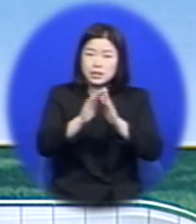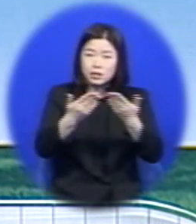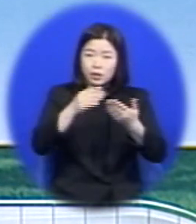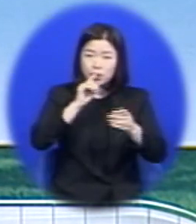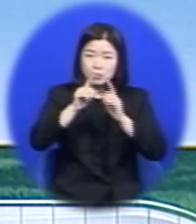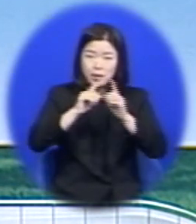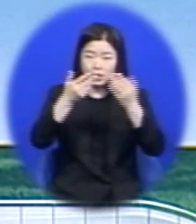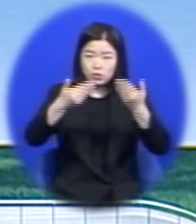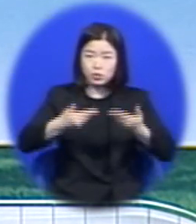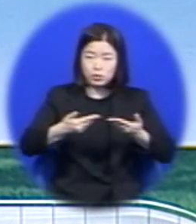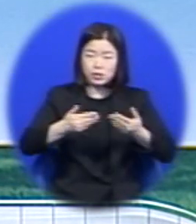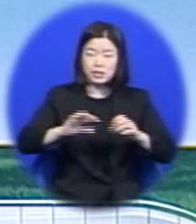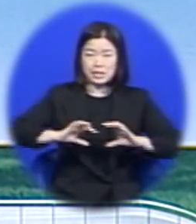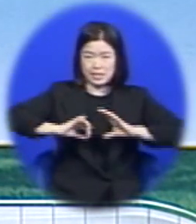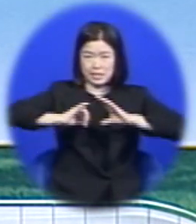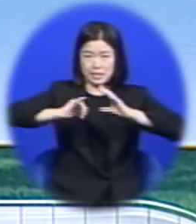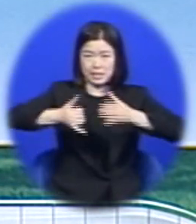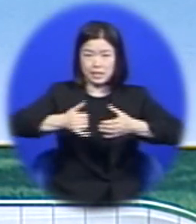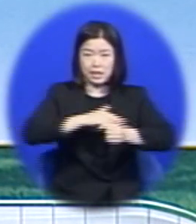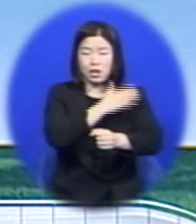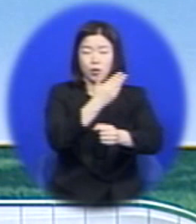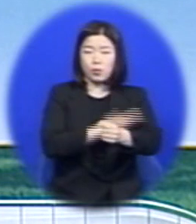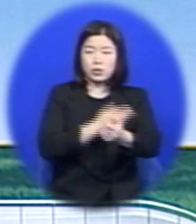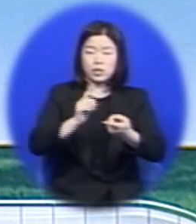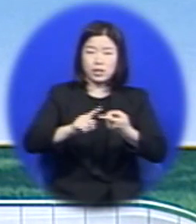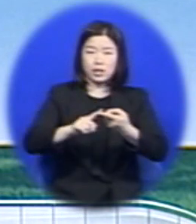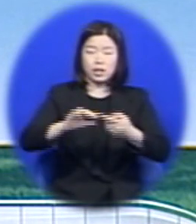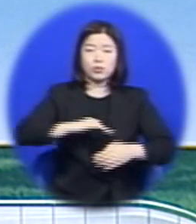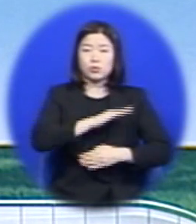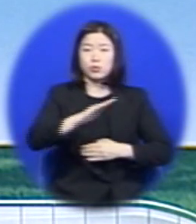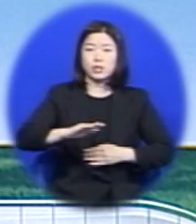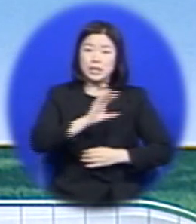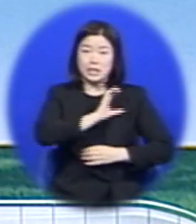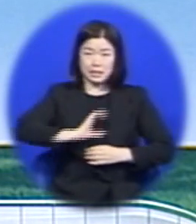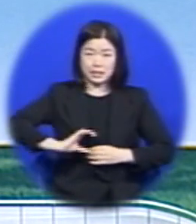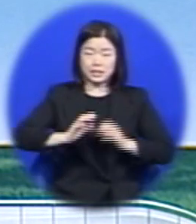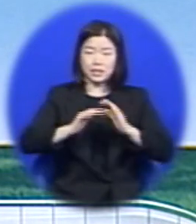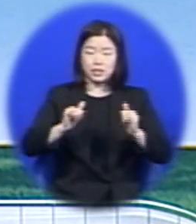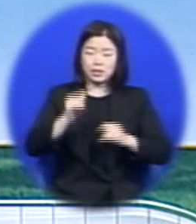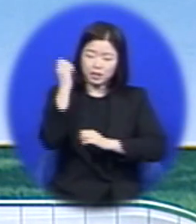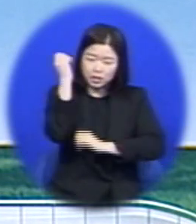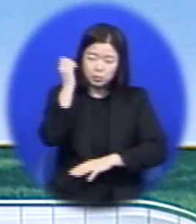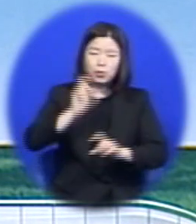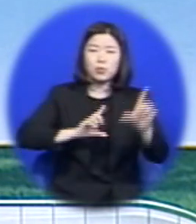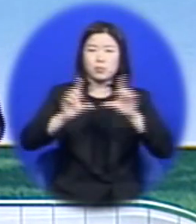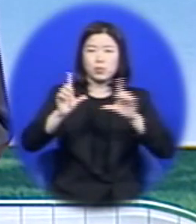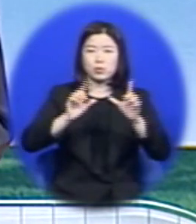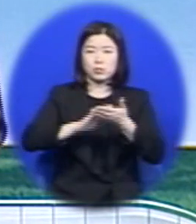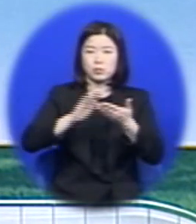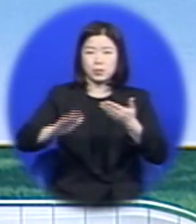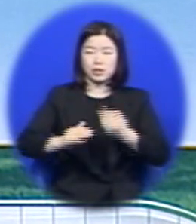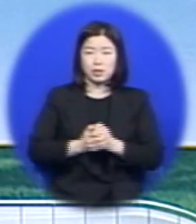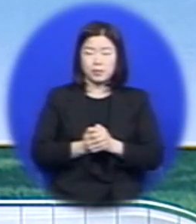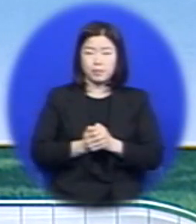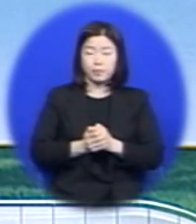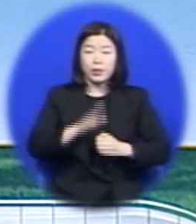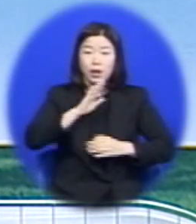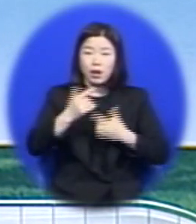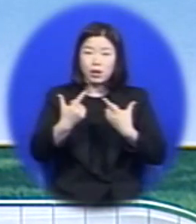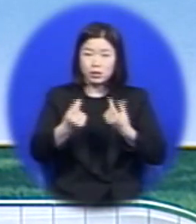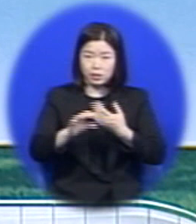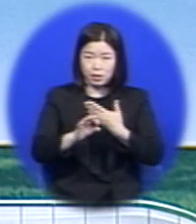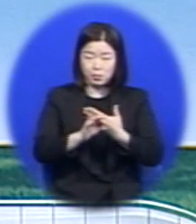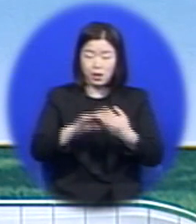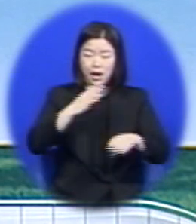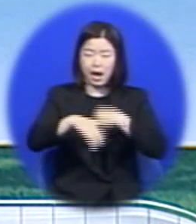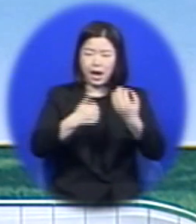권세에 대한 우리 그리스도인들의 기본적인 태도입니다. 자, 그러면 하나님을